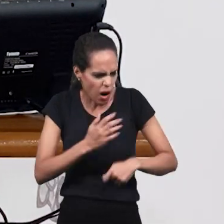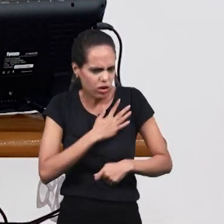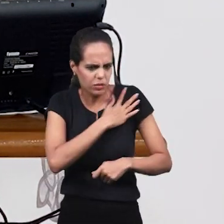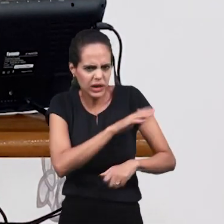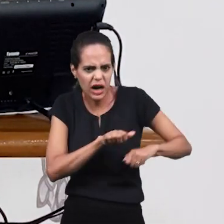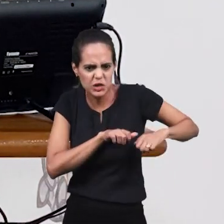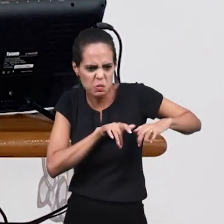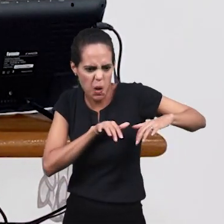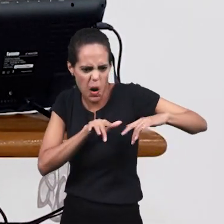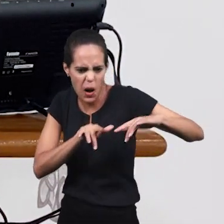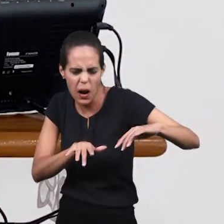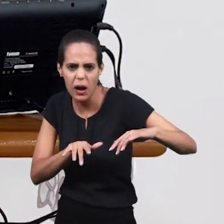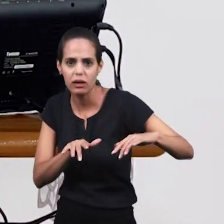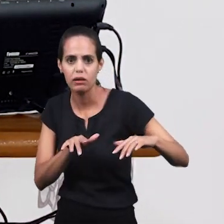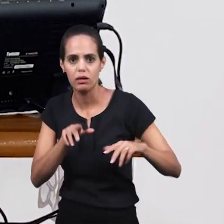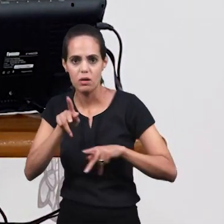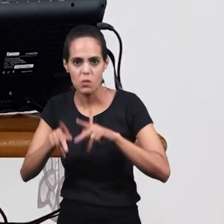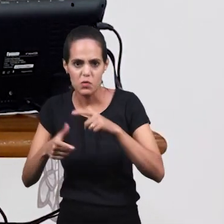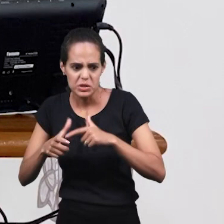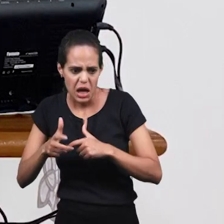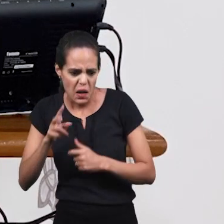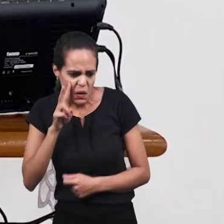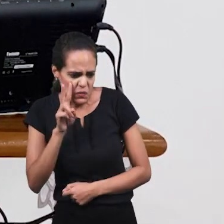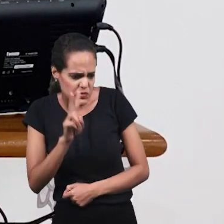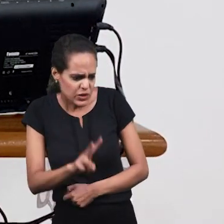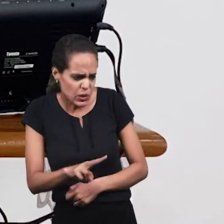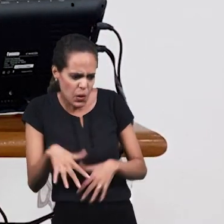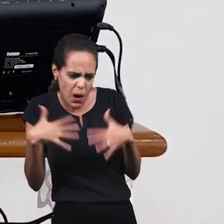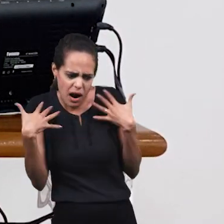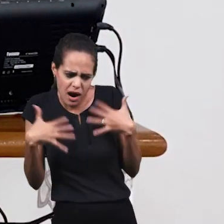été engendrée par l'absence de la foi.